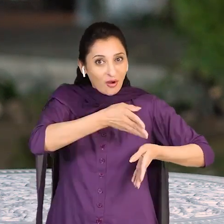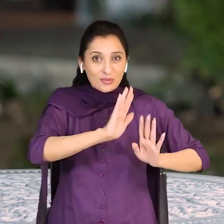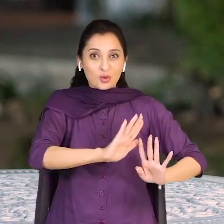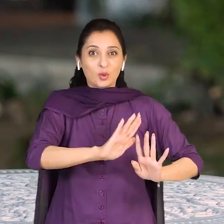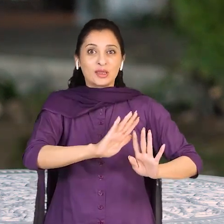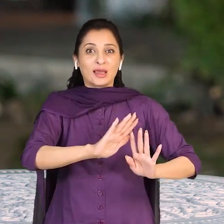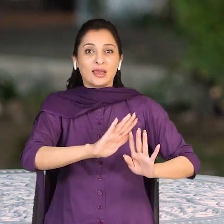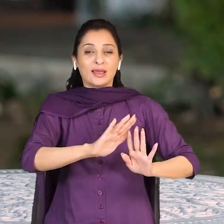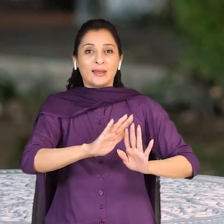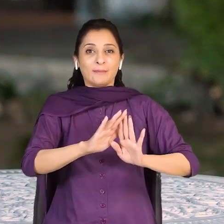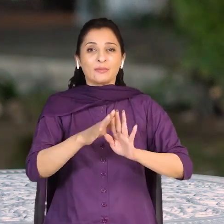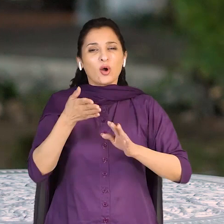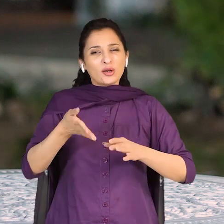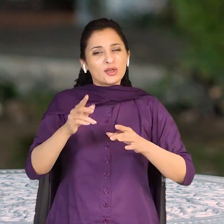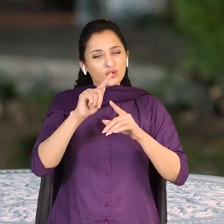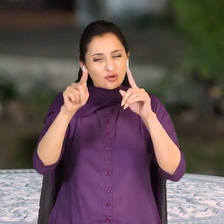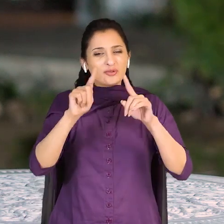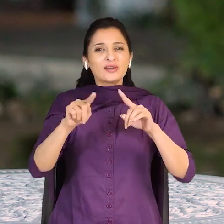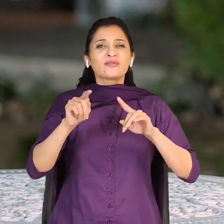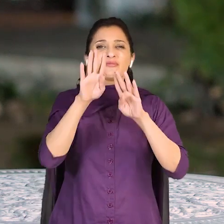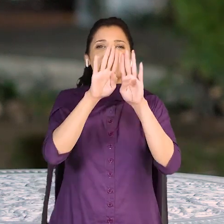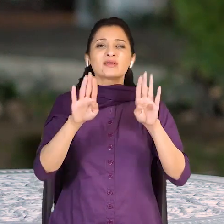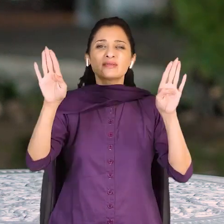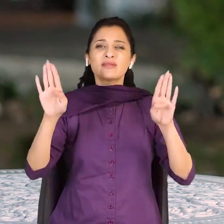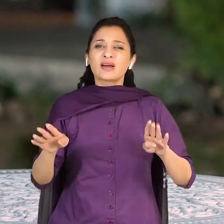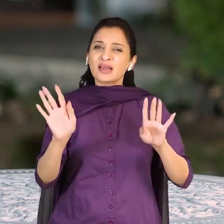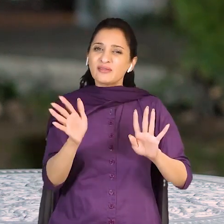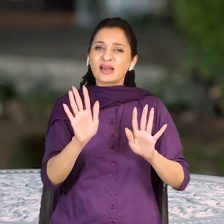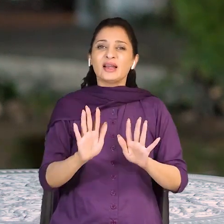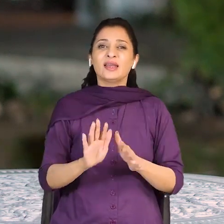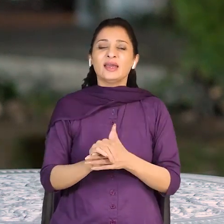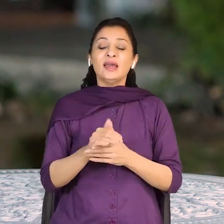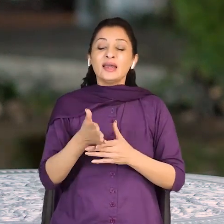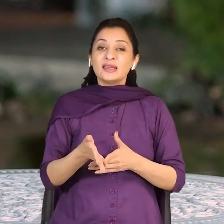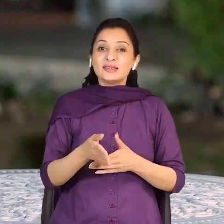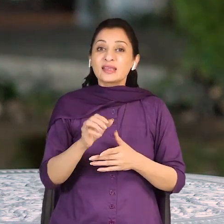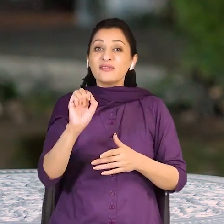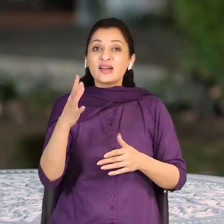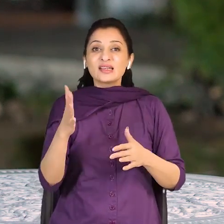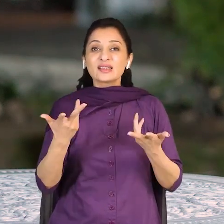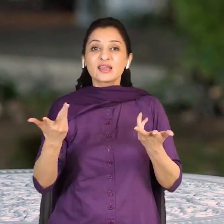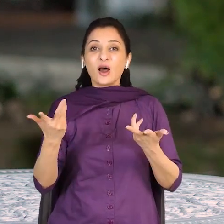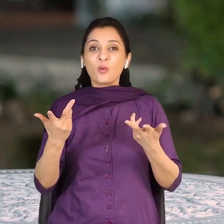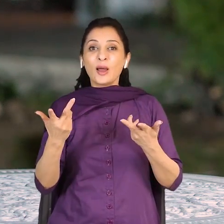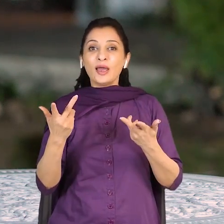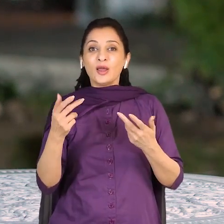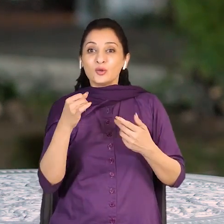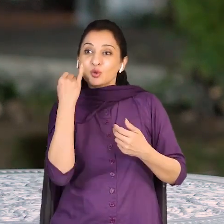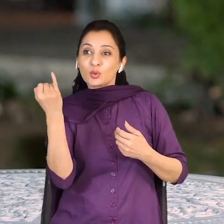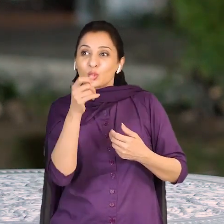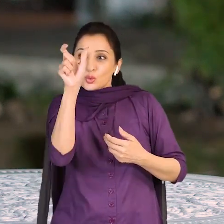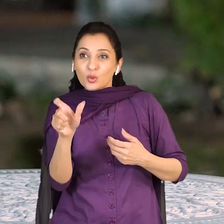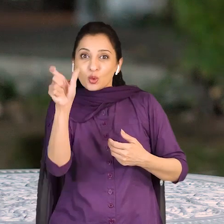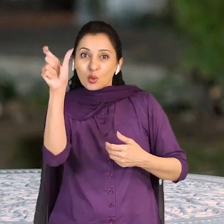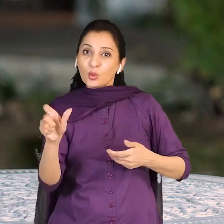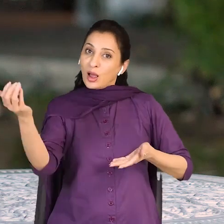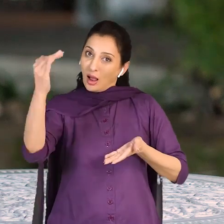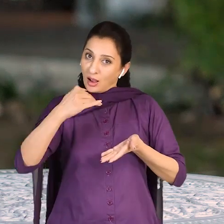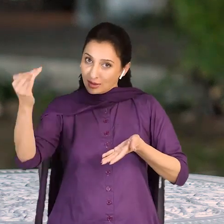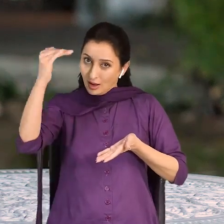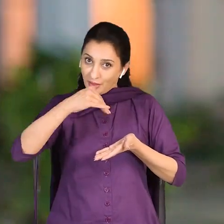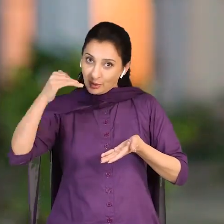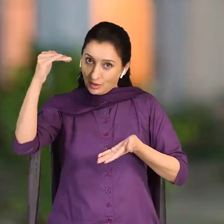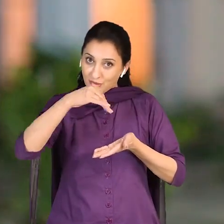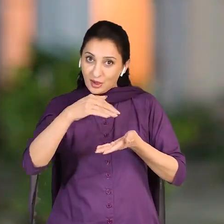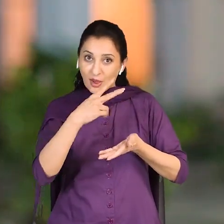हैं, कल्चरल एक्टिविटीज़ हैं, सो इन चीज़ों ने और ज़्यादा जो है टूरिस्ट इन्फ्लक्स को बढ़ाया